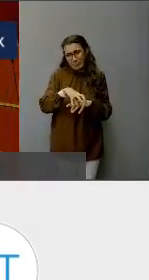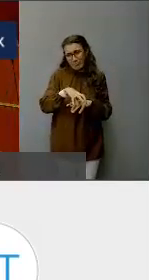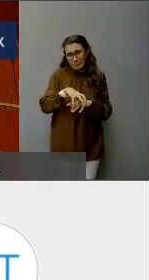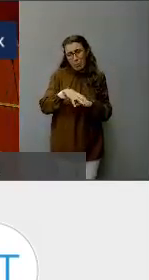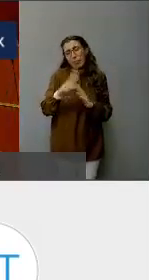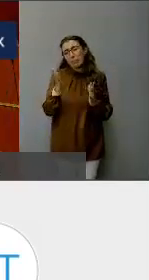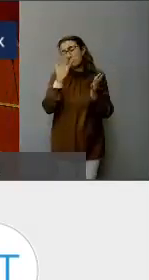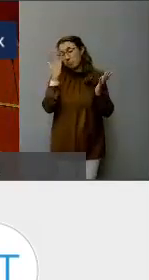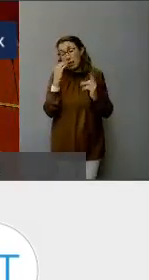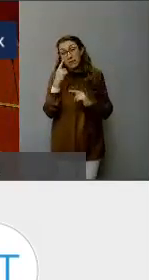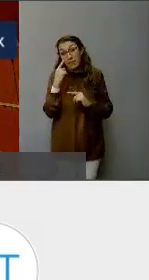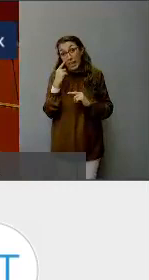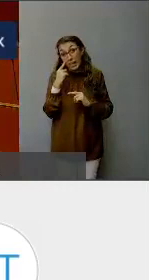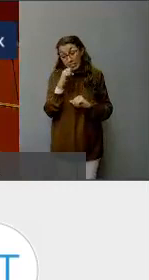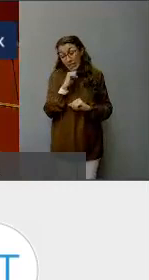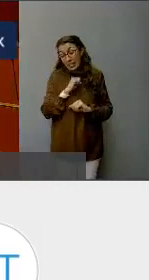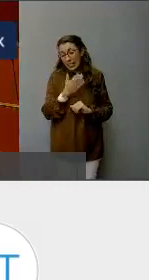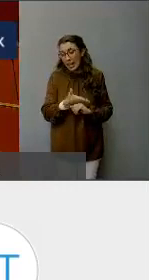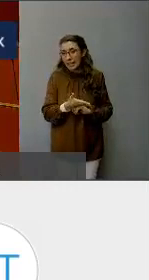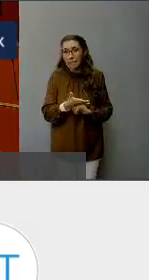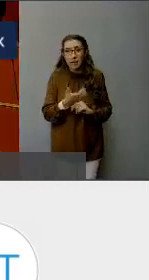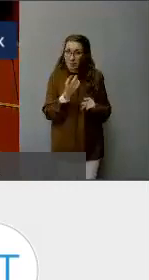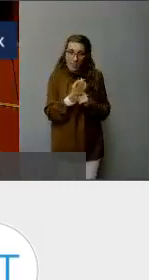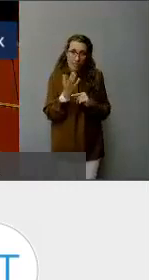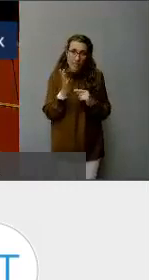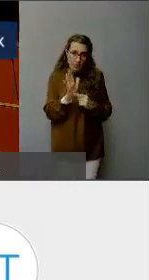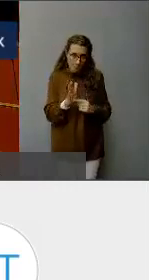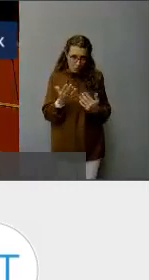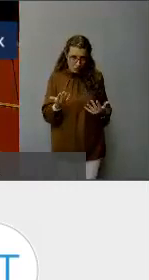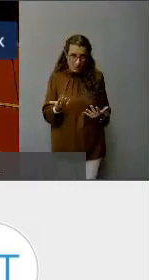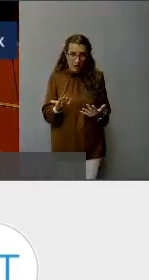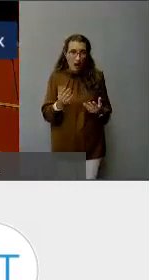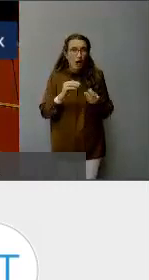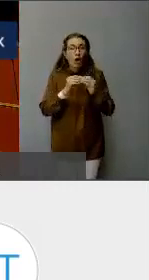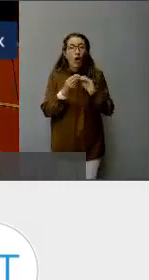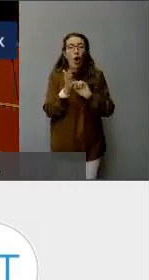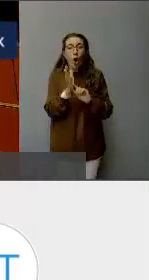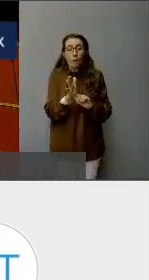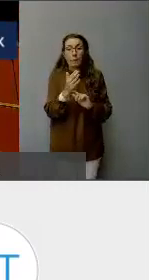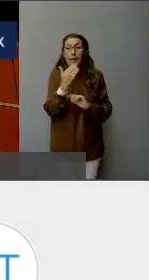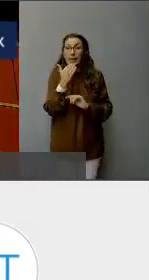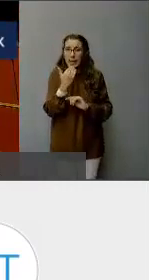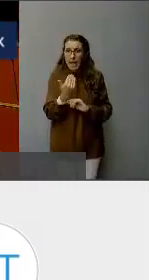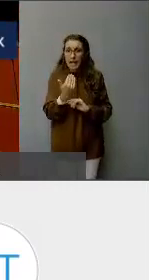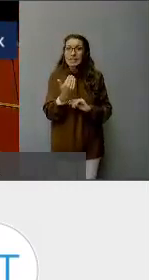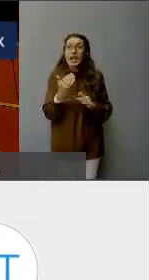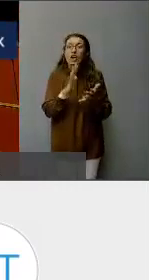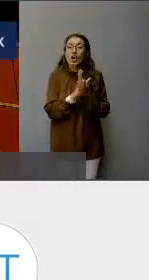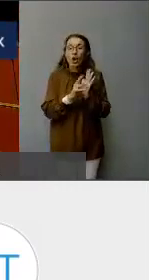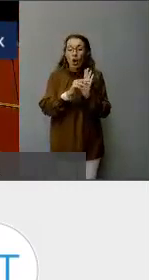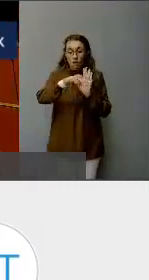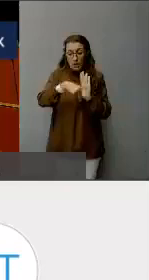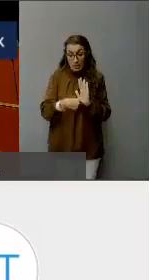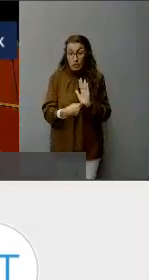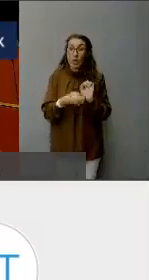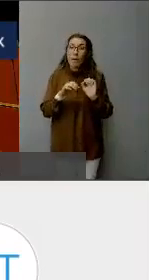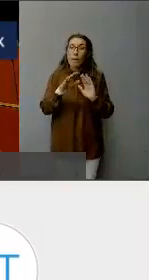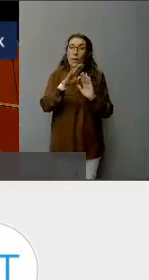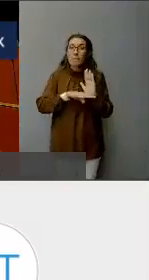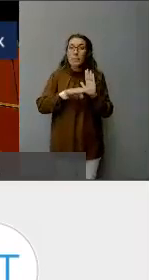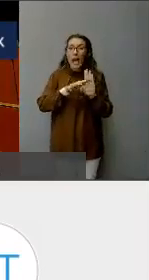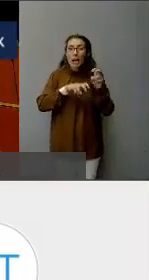bisogna che si di chi ci venga dimostrata e come può essere dimostrata con la legazione alla convenzione di un piano agronomico che